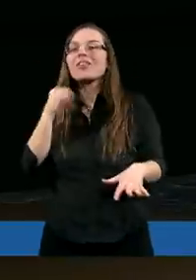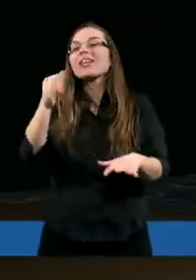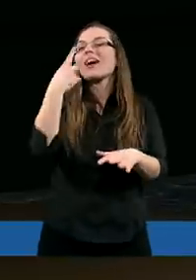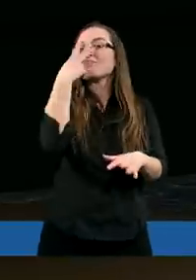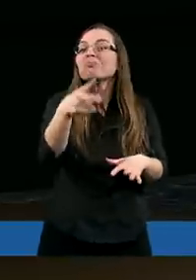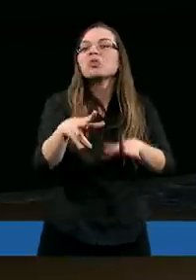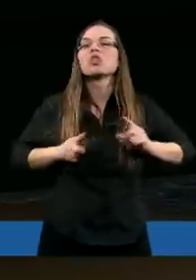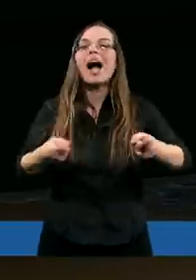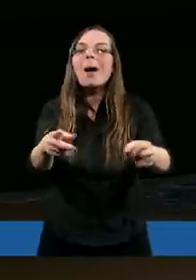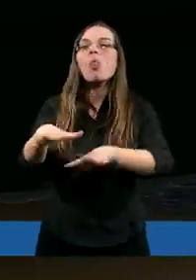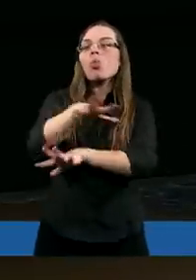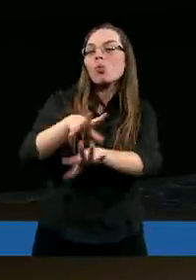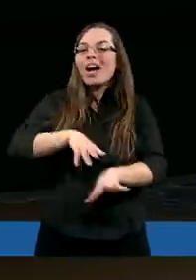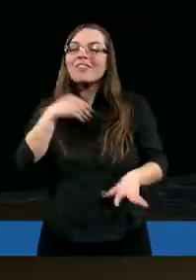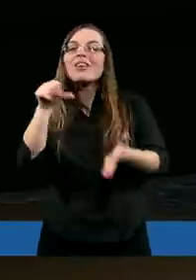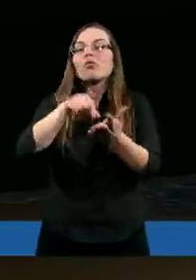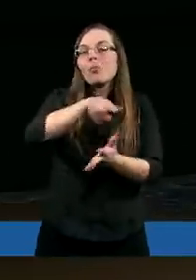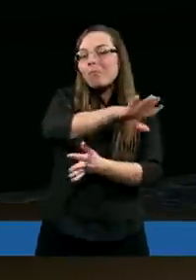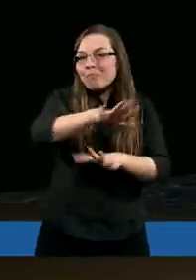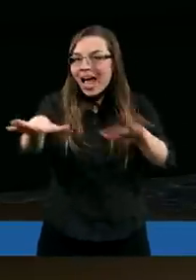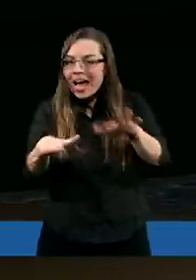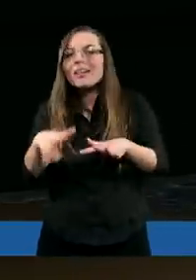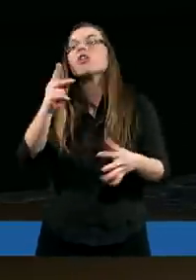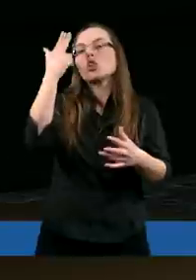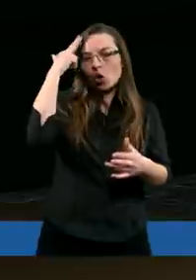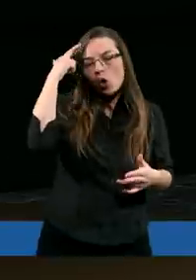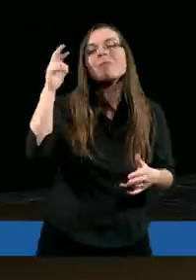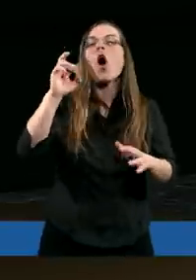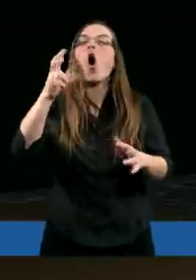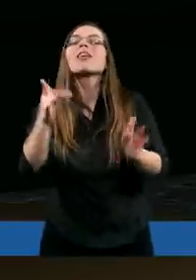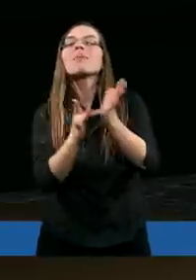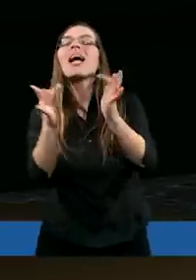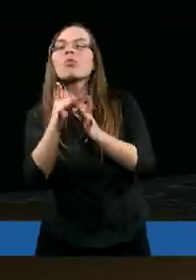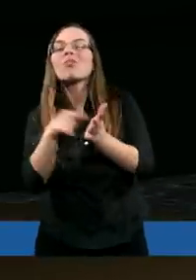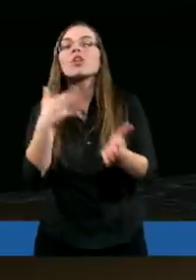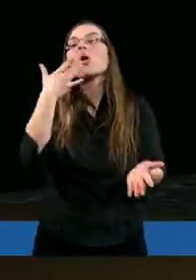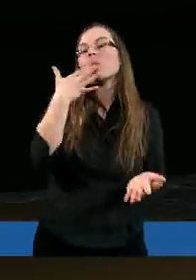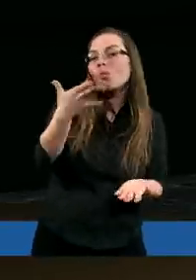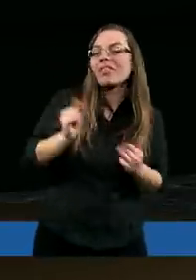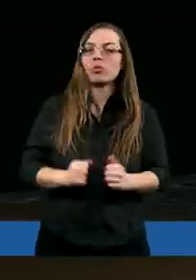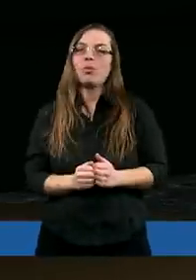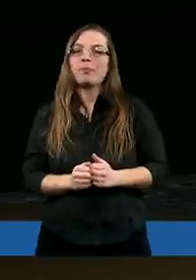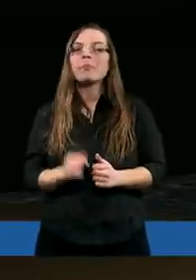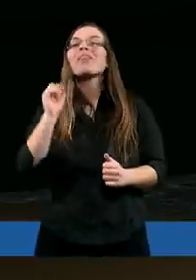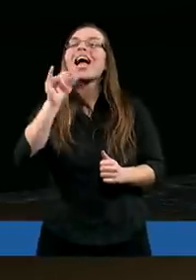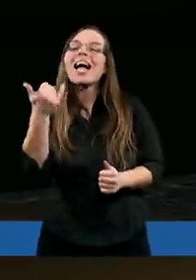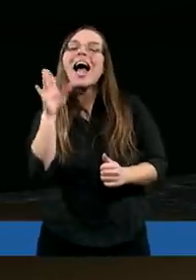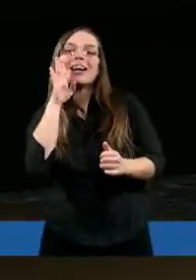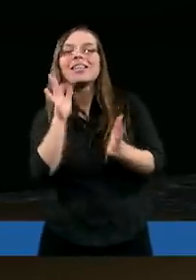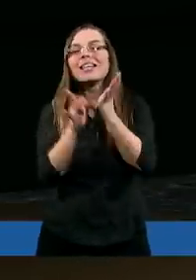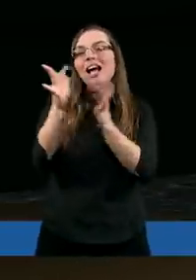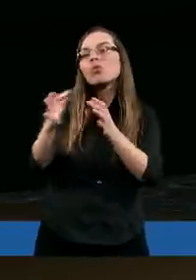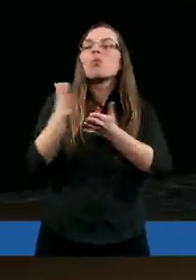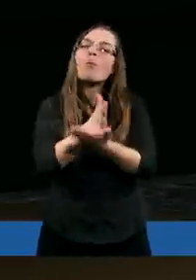Ducha Świętego wśród nich i w nich, to zrozumieli, o czym Jezus mówi. No, tak jak Jezus